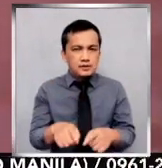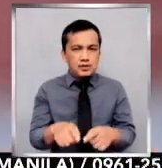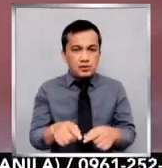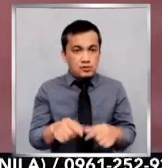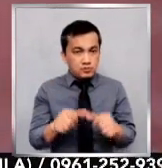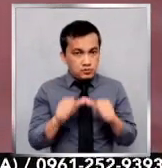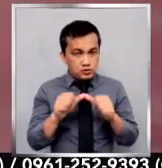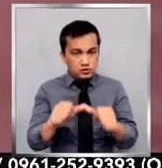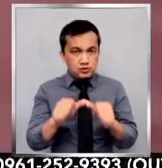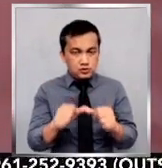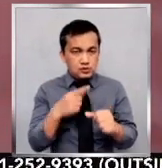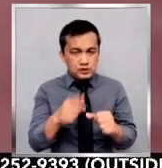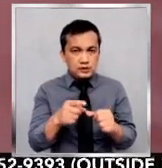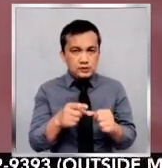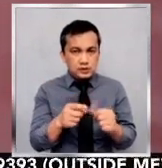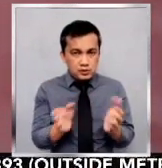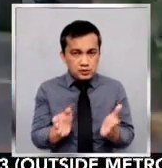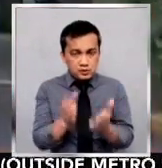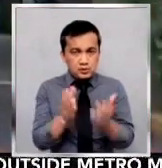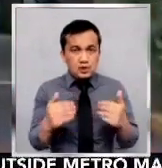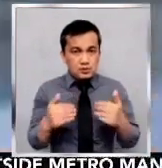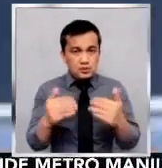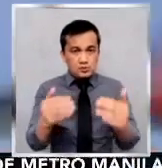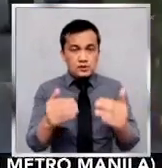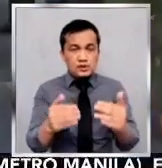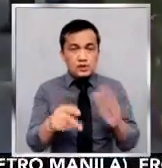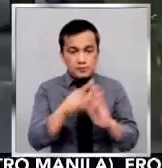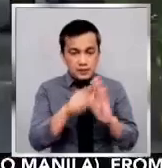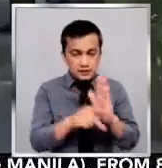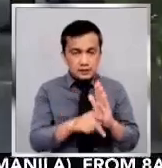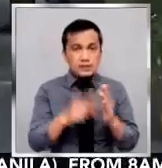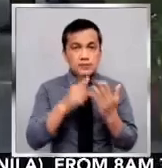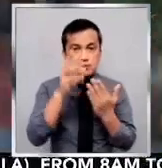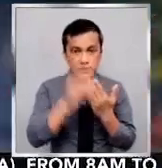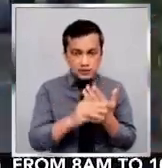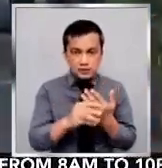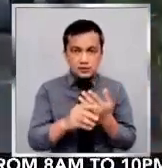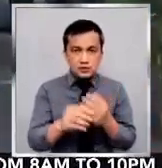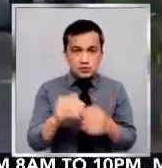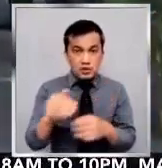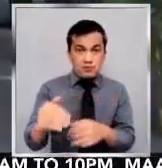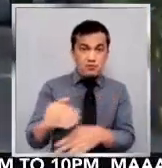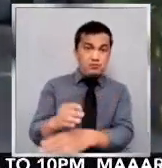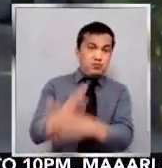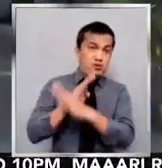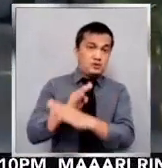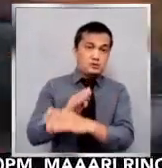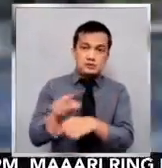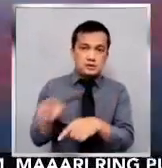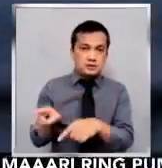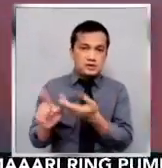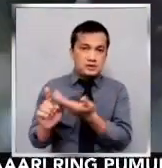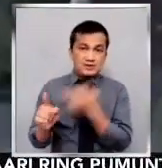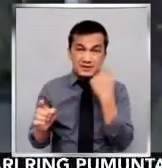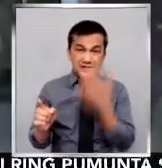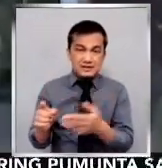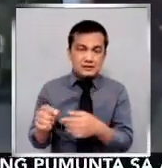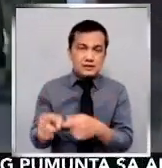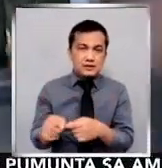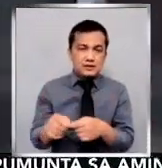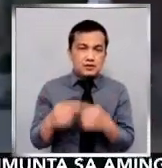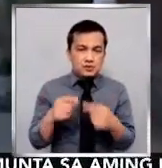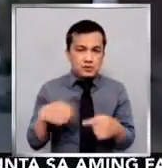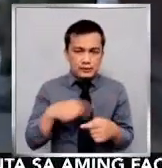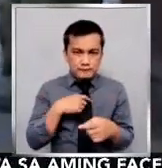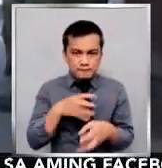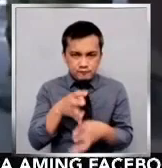at programa para siguruhin po na hindi na po mauulit, and we are very much bent on giving justice to